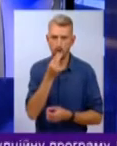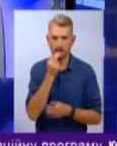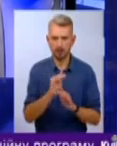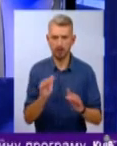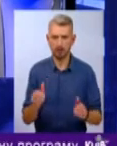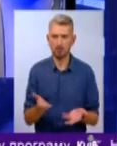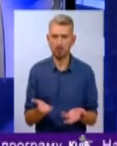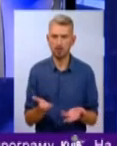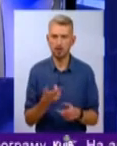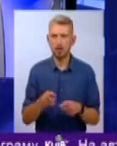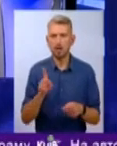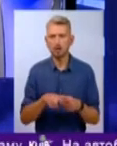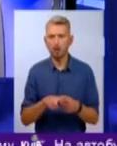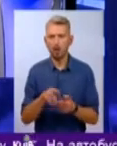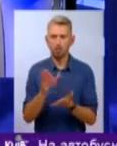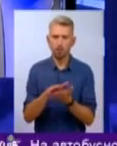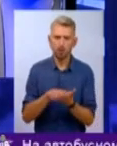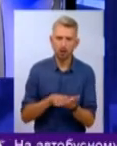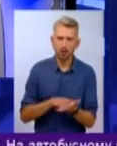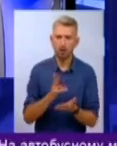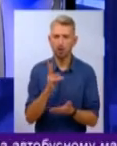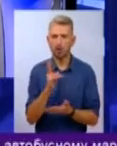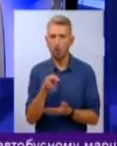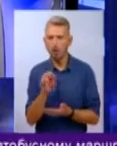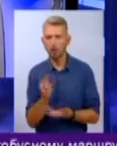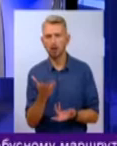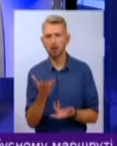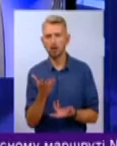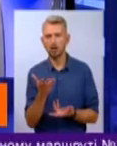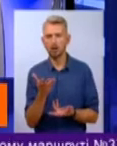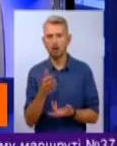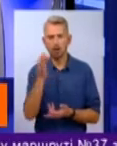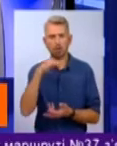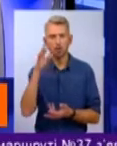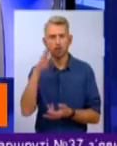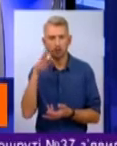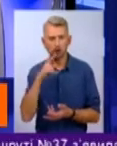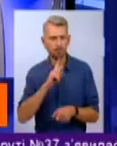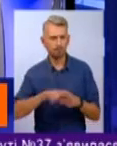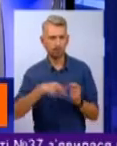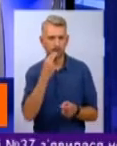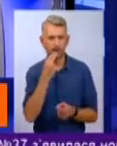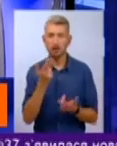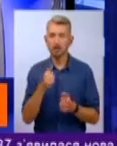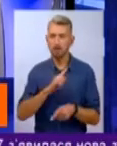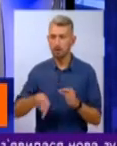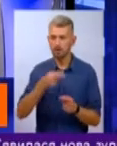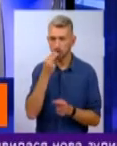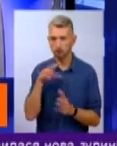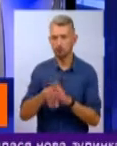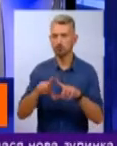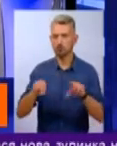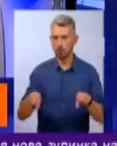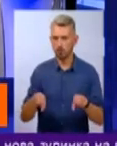дітям. Це бургери, це кока-кола там і солодка вода. Фастфуд, але в школі, так. Чи